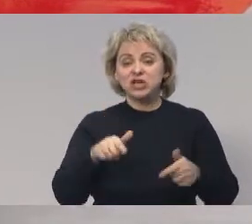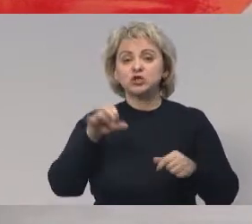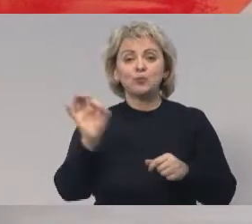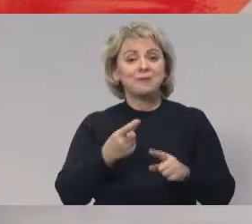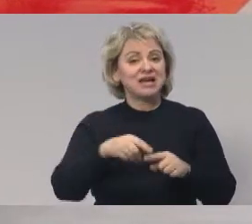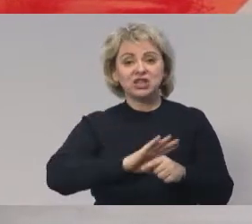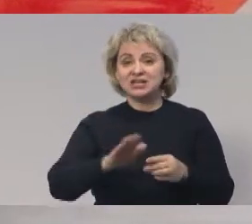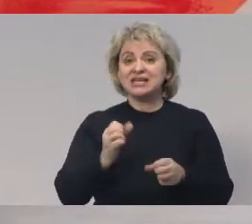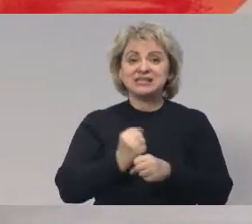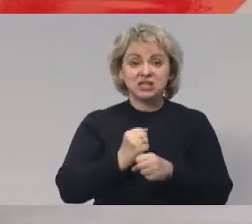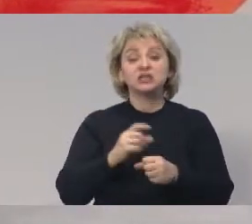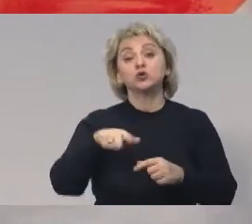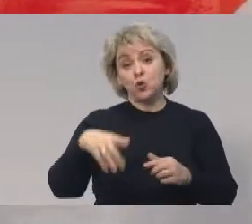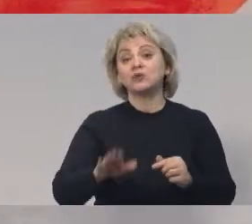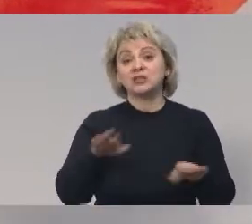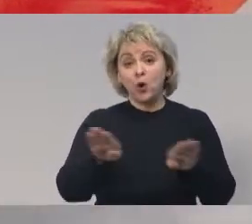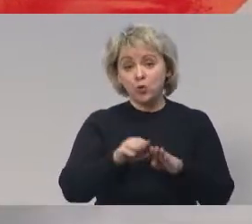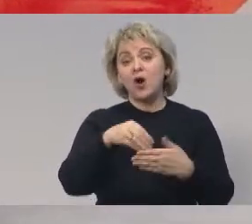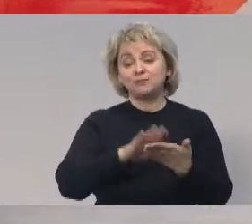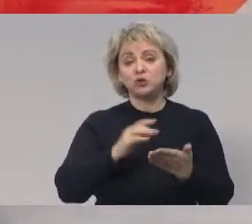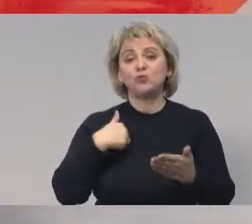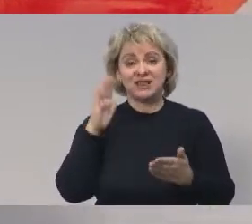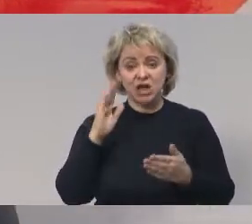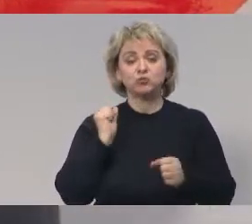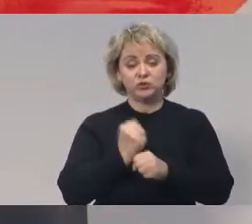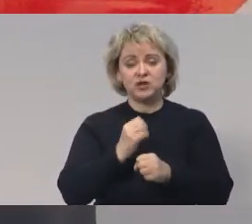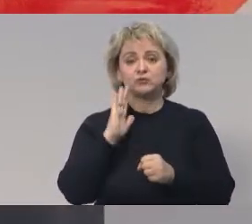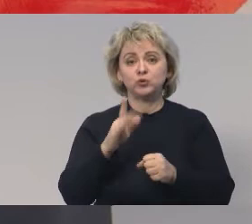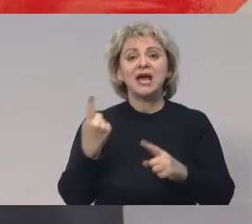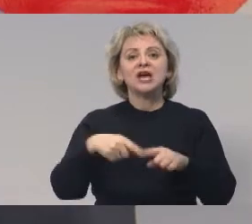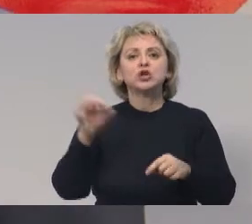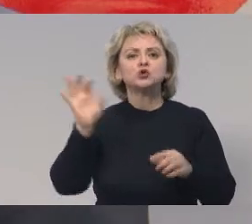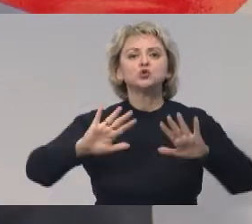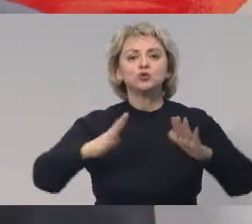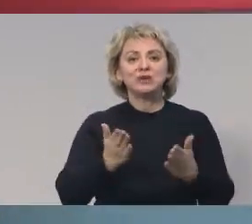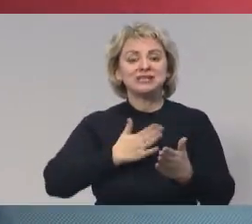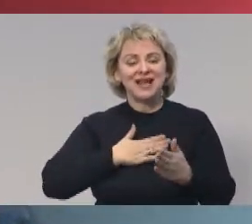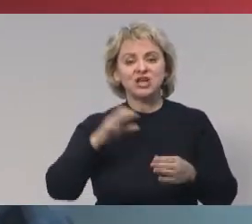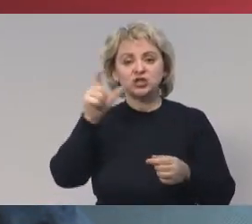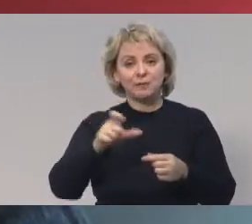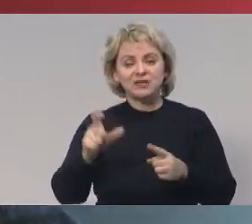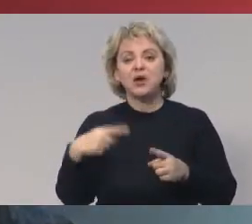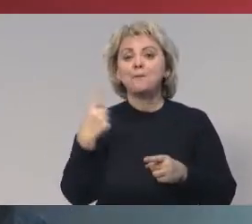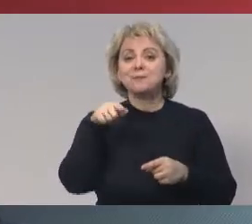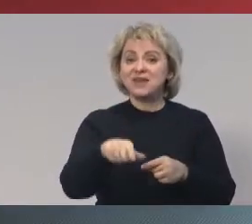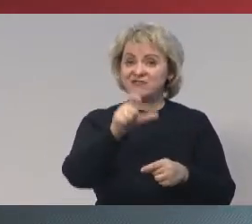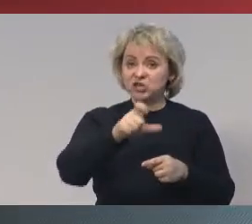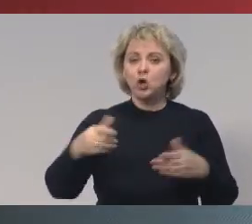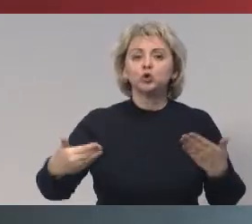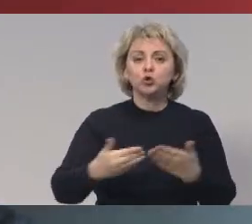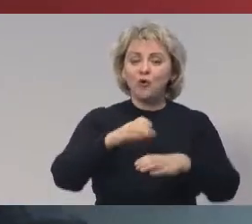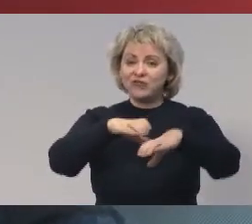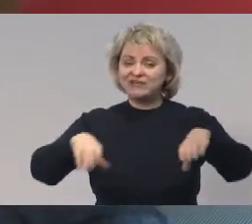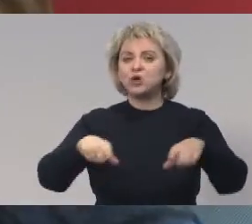не реализовано, но однозначно совершенно такую отметку мы делать будем. Поэтому будет сюрприз для наших пассажиров. И для первых пассажиров новый